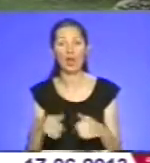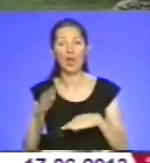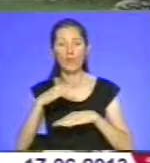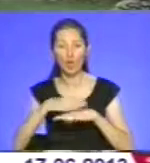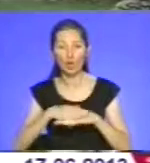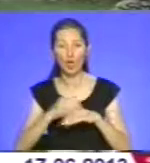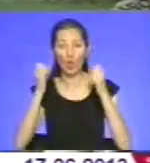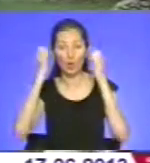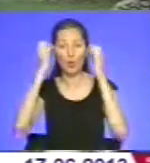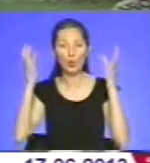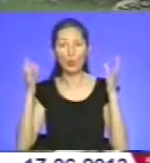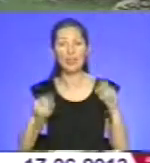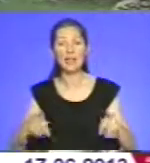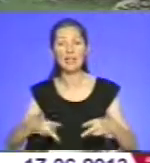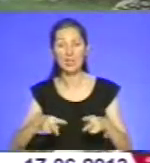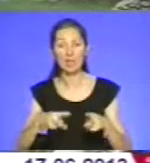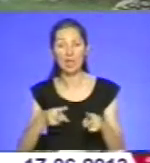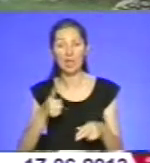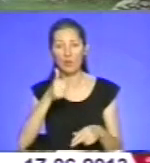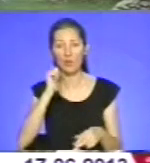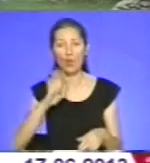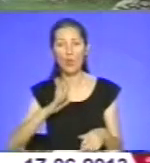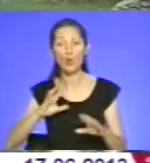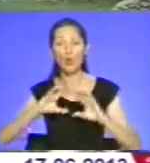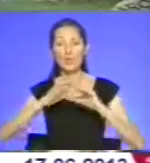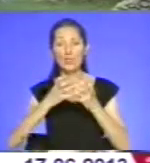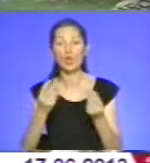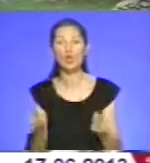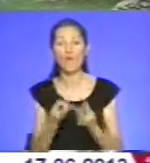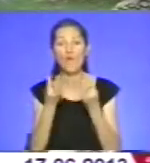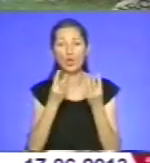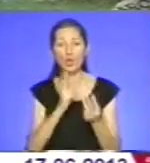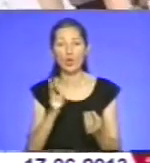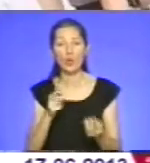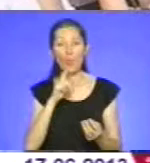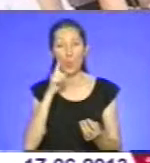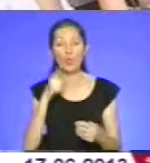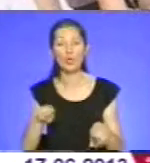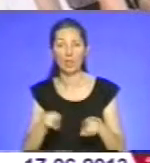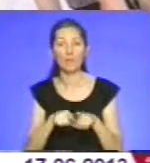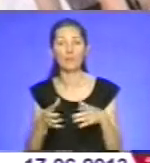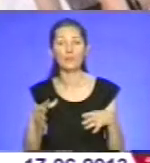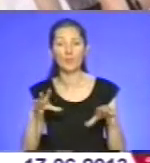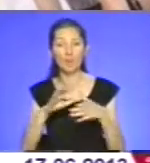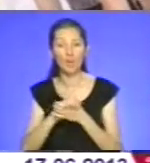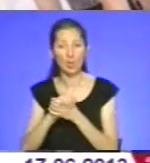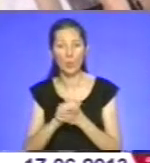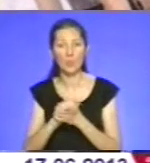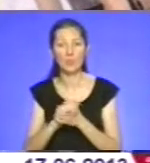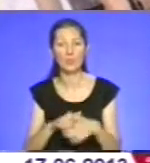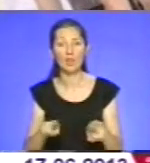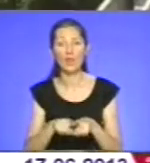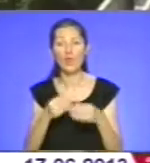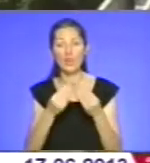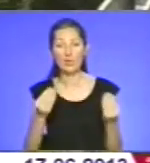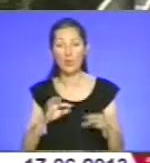вечори культур, дискотеки. Вчора було міжнародне вогнище, на якому теж молодь інтегрувала. Таку виставку-ярмарок проводять вдруге.